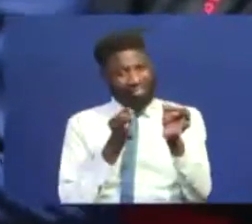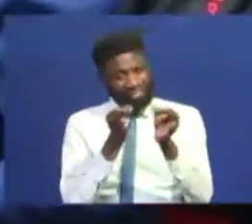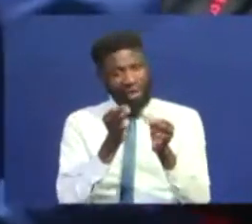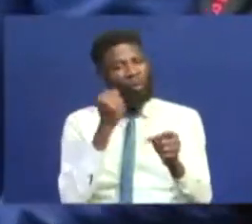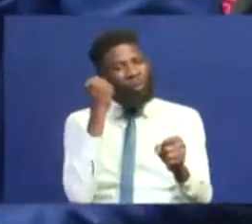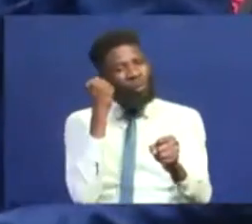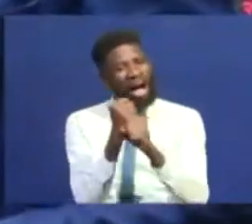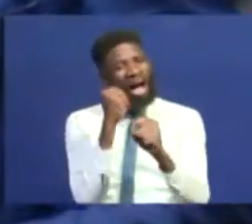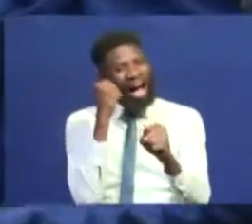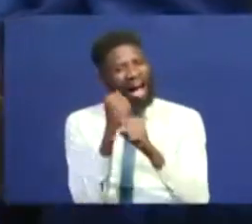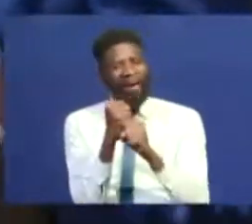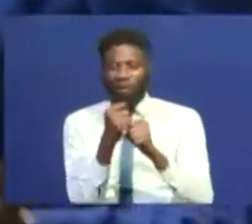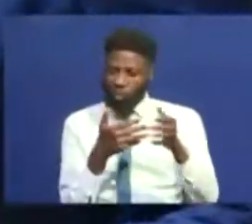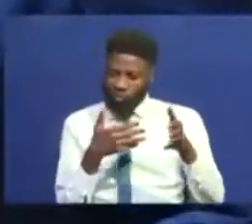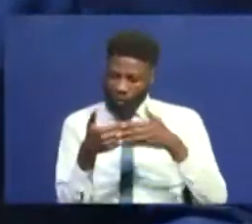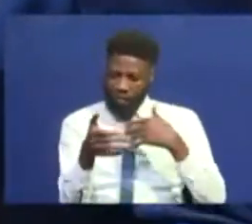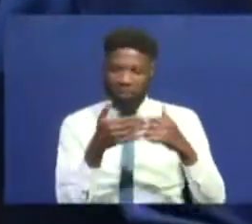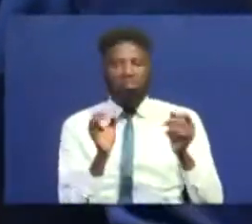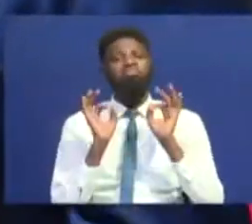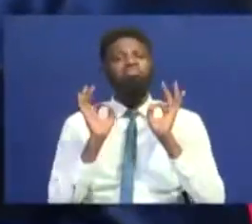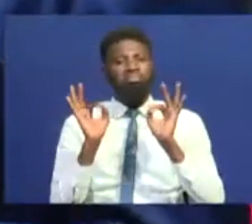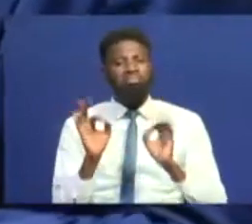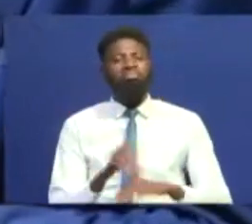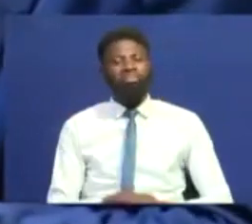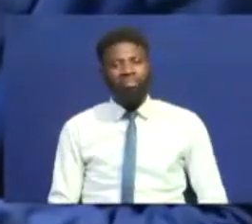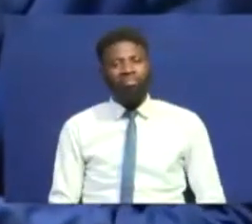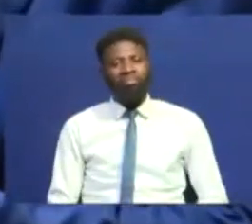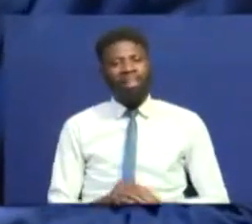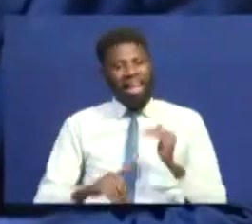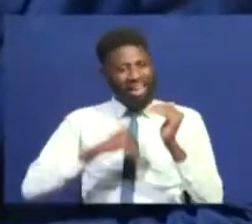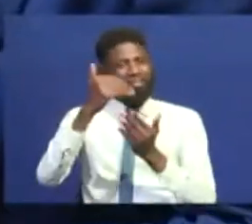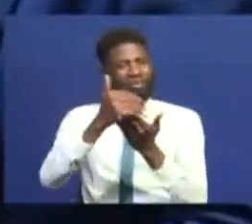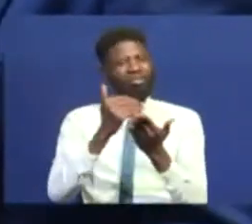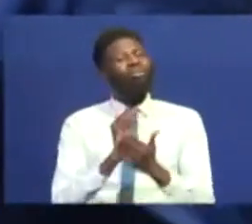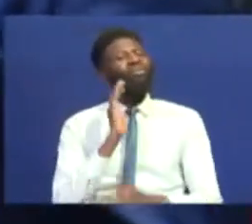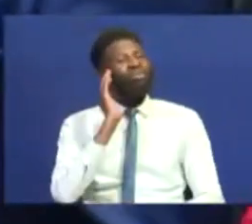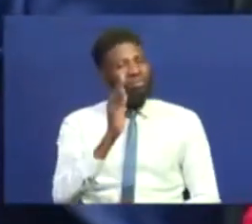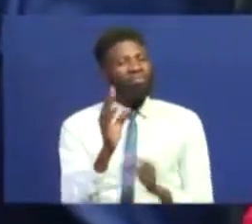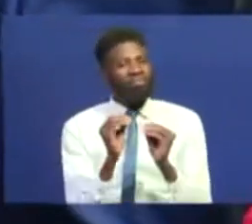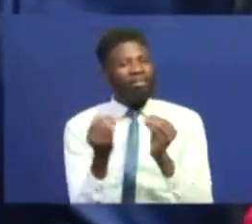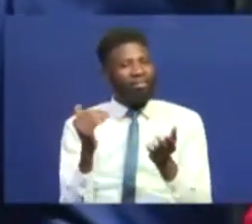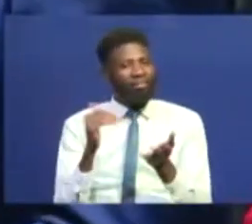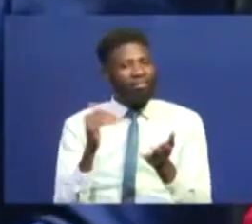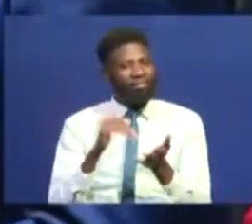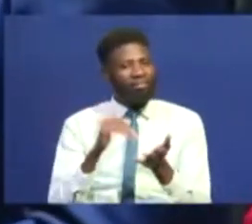kazi. Kazi ni kazi. Hadi makala yajayo ya Kazi ni Kazi.